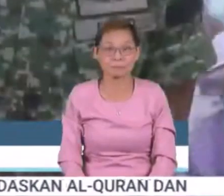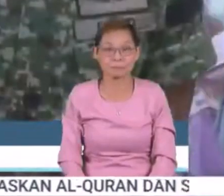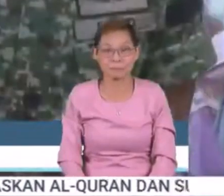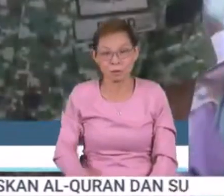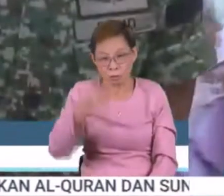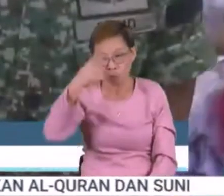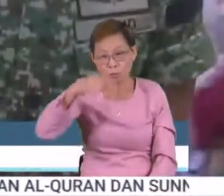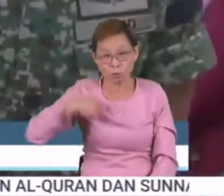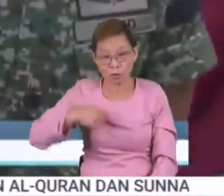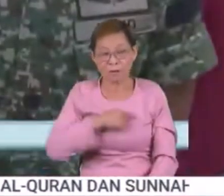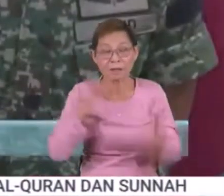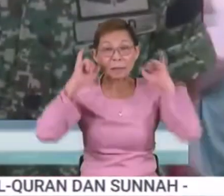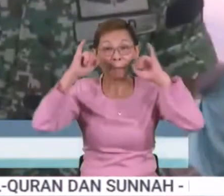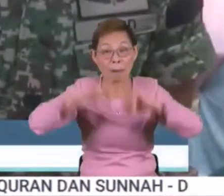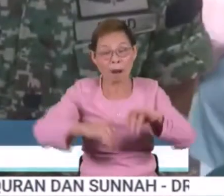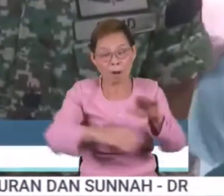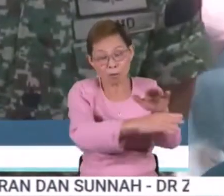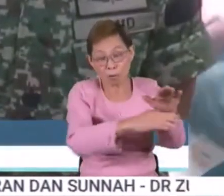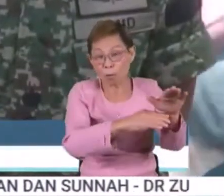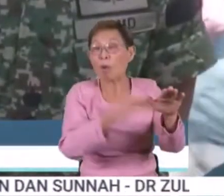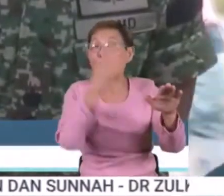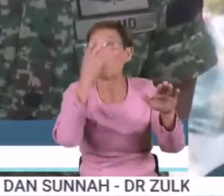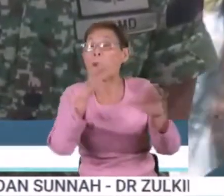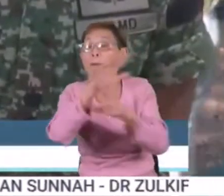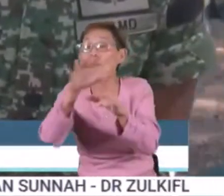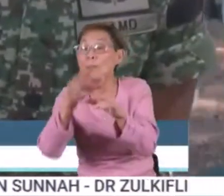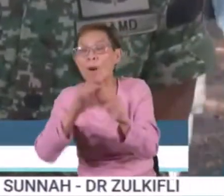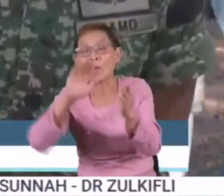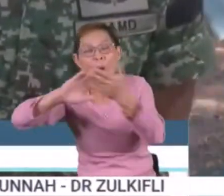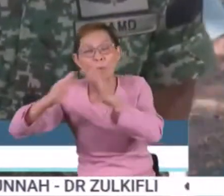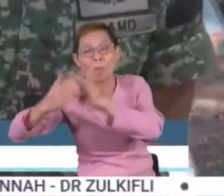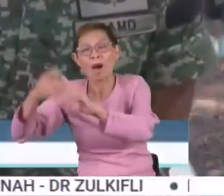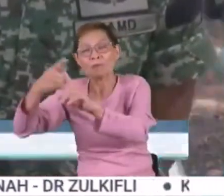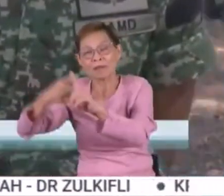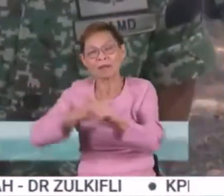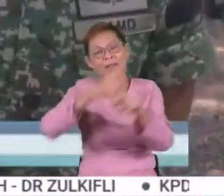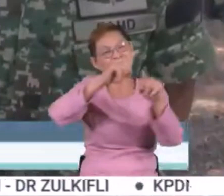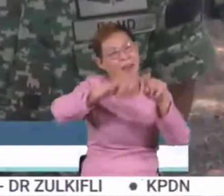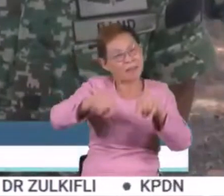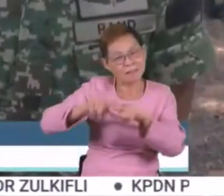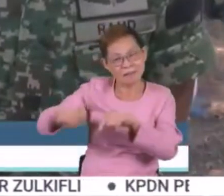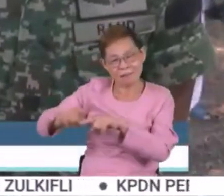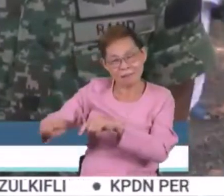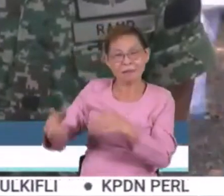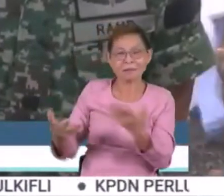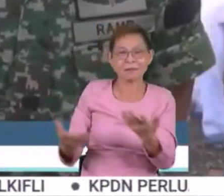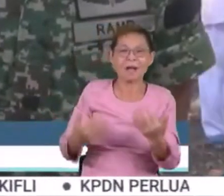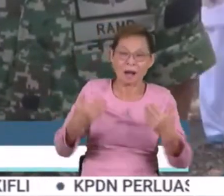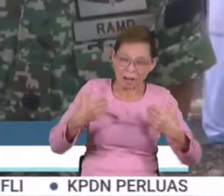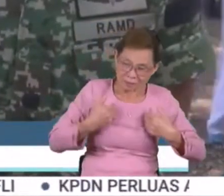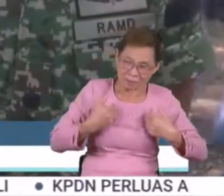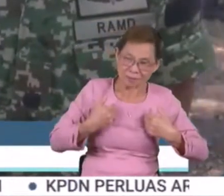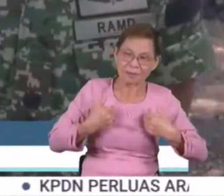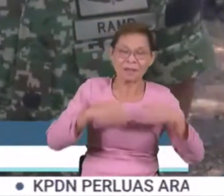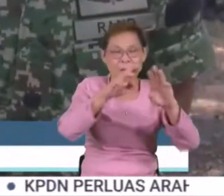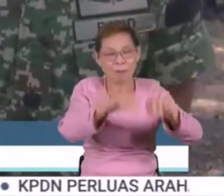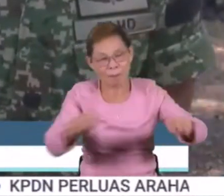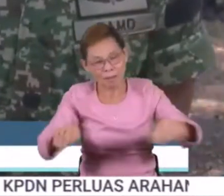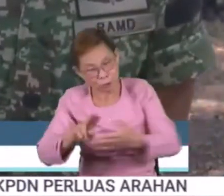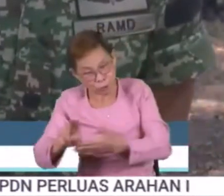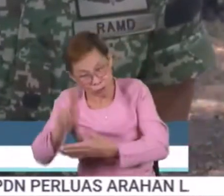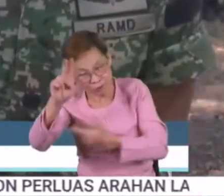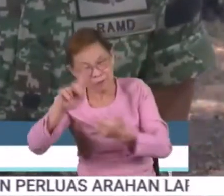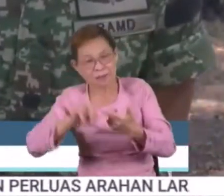untuk kukan ibadah korban hari ini adalah sebab dia melibatkan komuniti daripada pelbagai pihaklah Which ada juga pelajar-pelajar